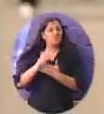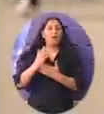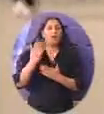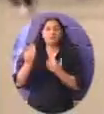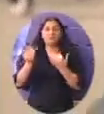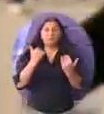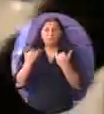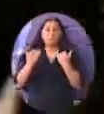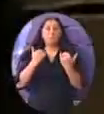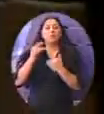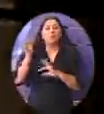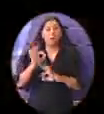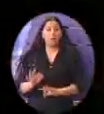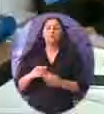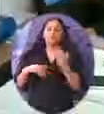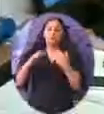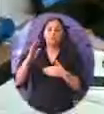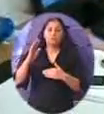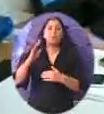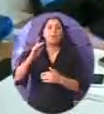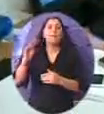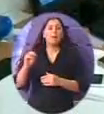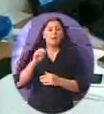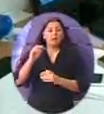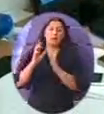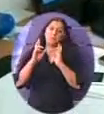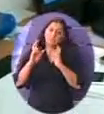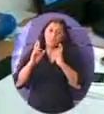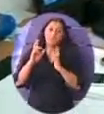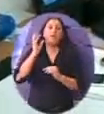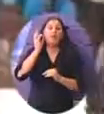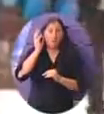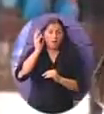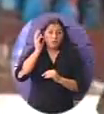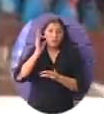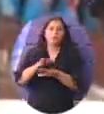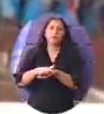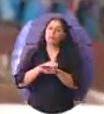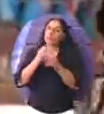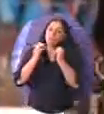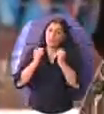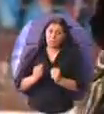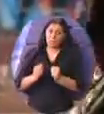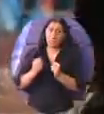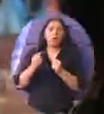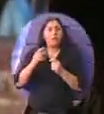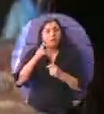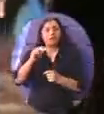הנשים הבדואות עלה באחוזים גבוהים. במסלן מקווים שזה יגרום לנשים מהמגזר להרגיש בטוחות, לפתוח את הפה.